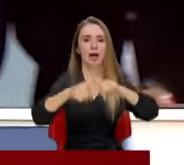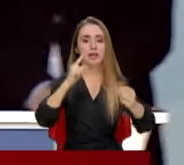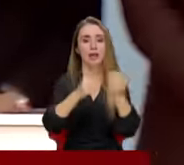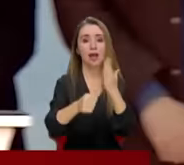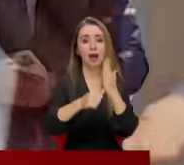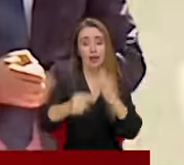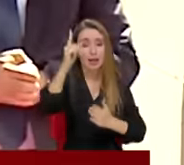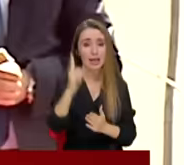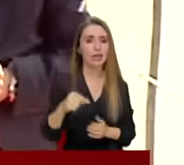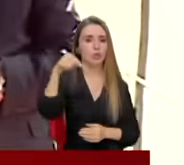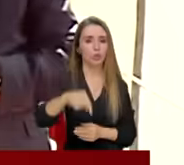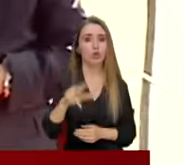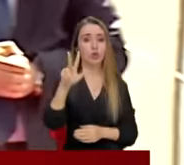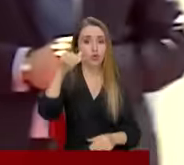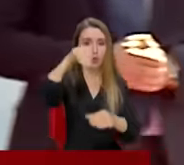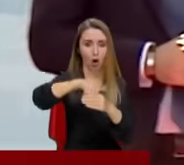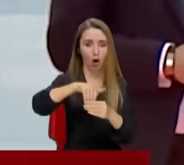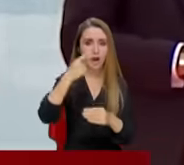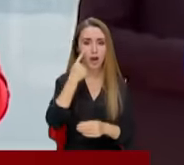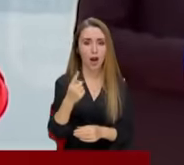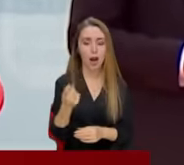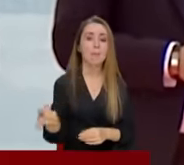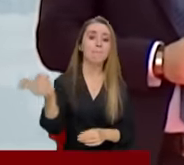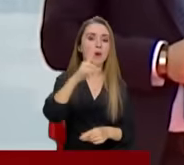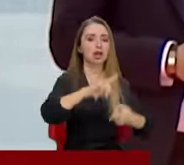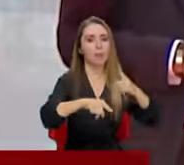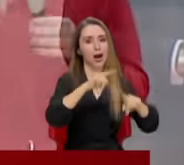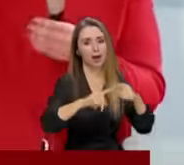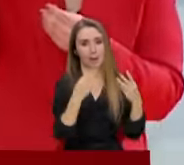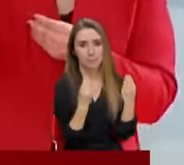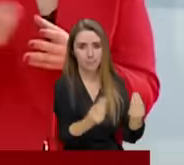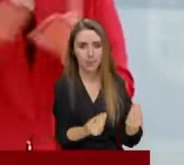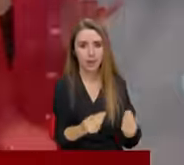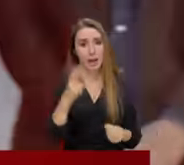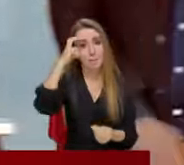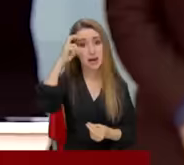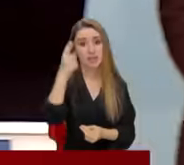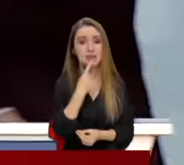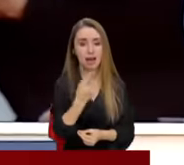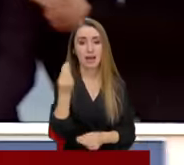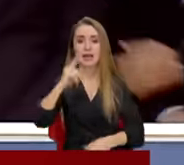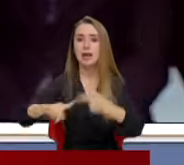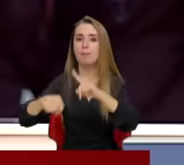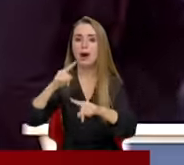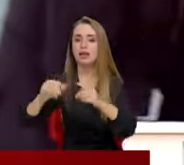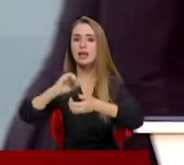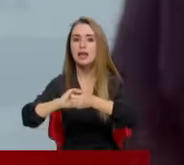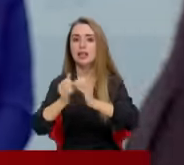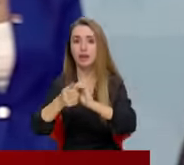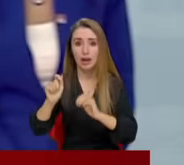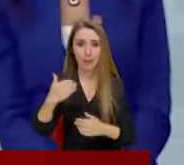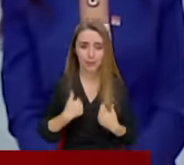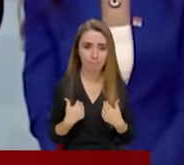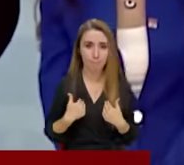belki de ilktir. 3 oyunu da bir başka partiye verdi. Manisa diye. İyi Parti ile ittifak